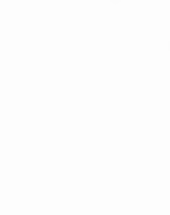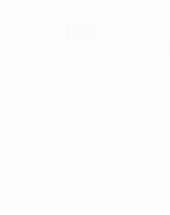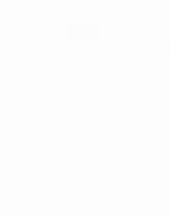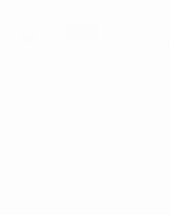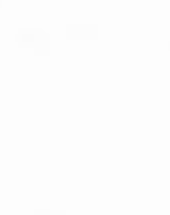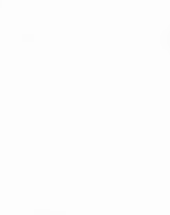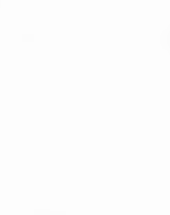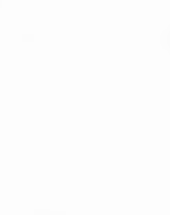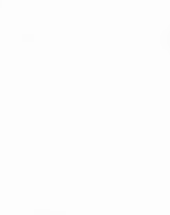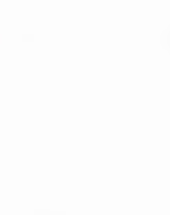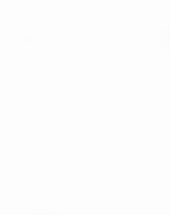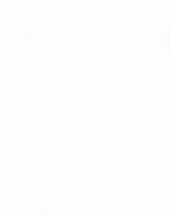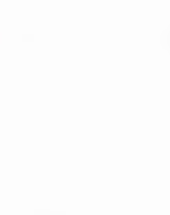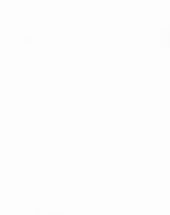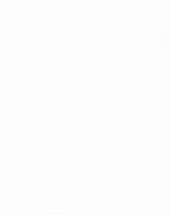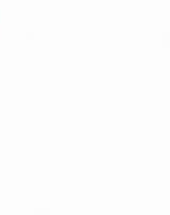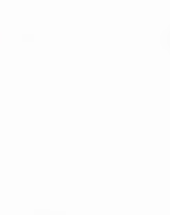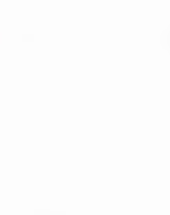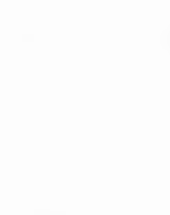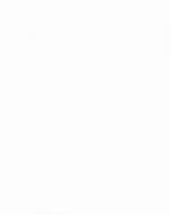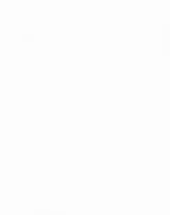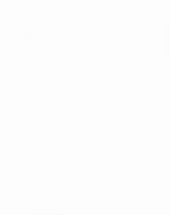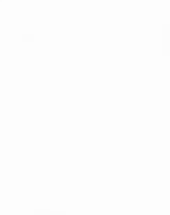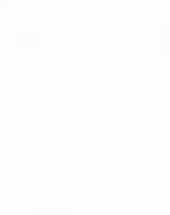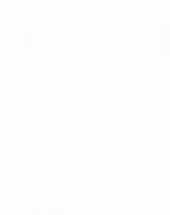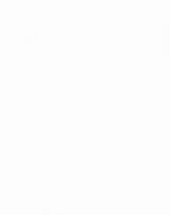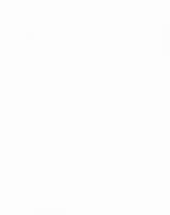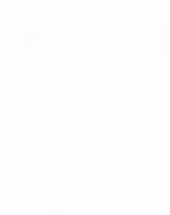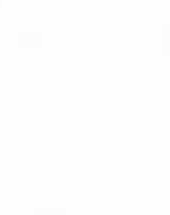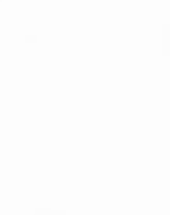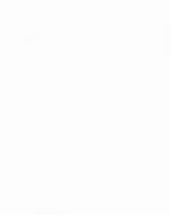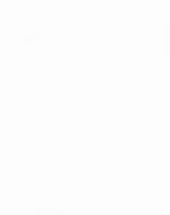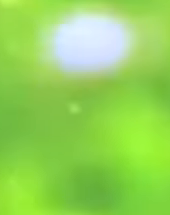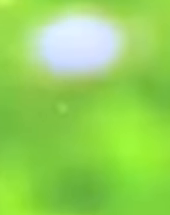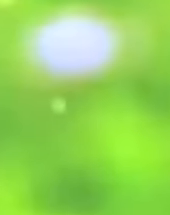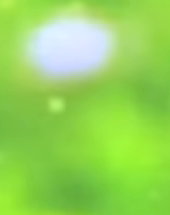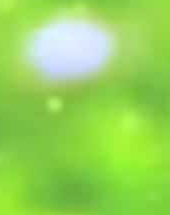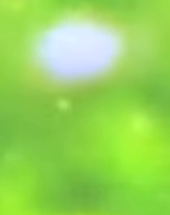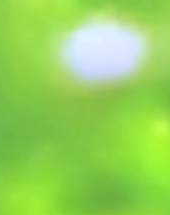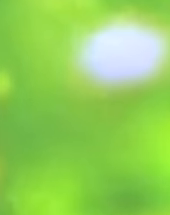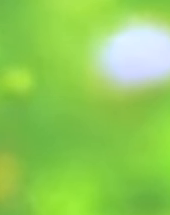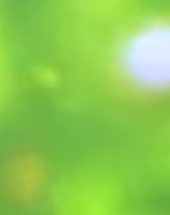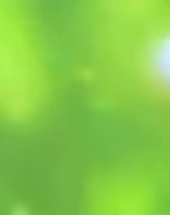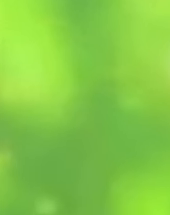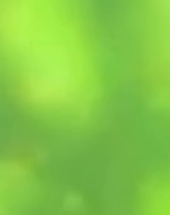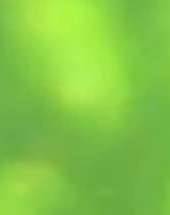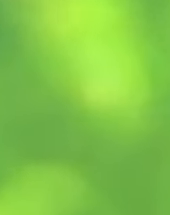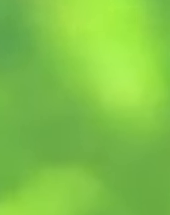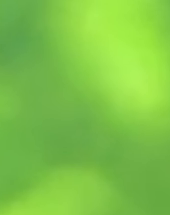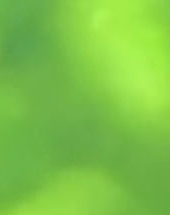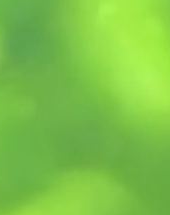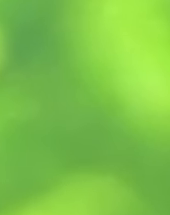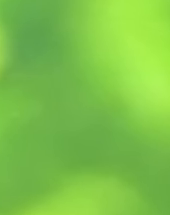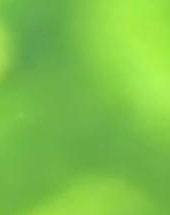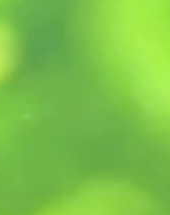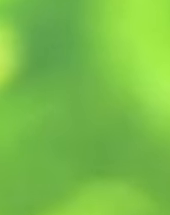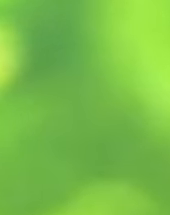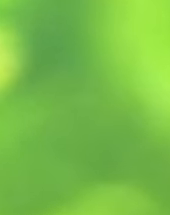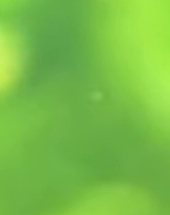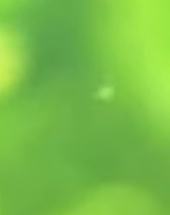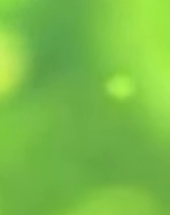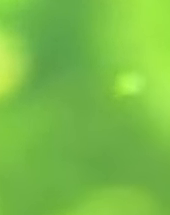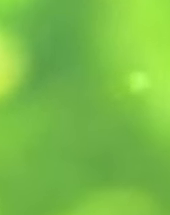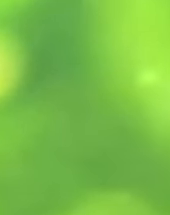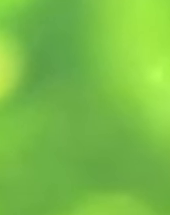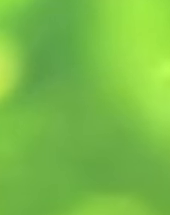Kamerunlu benim kardeşim Fadila ve eşi Nuh, Emrah, Seren uzun zamandır yoklardı. Bugün